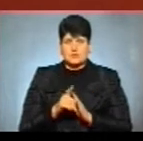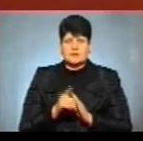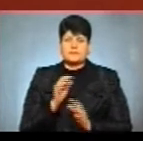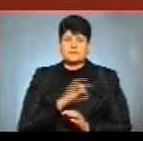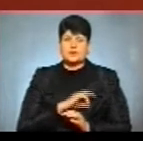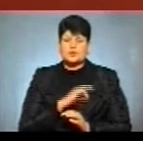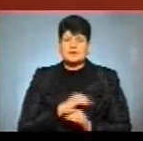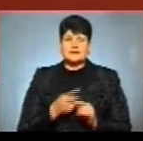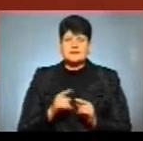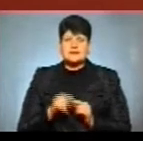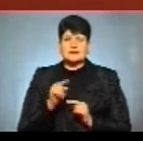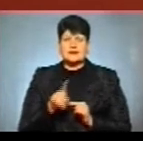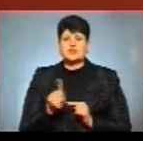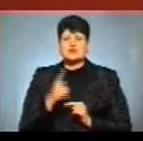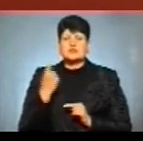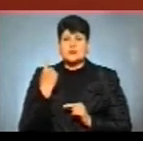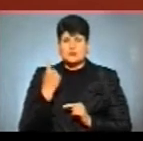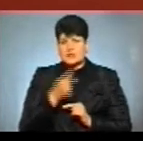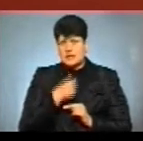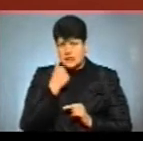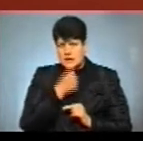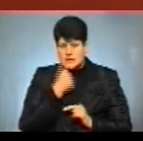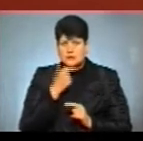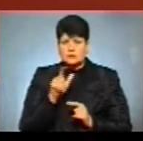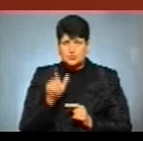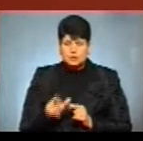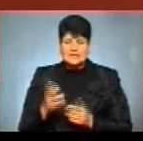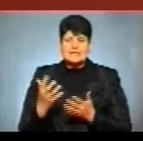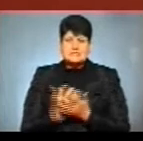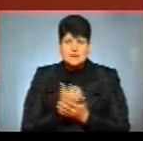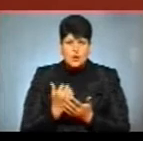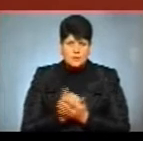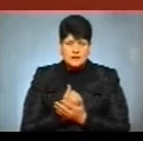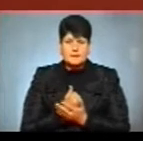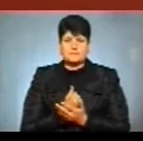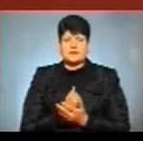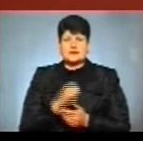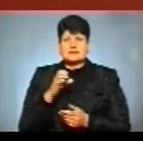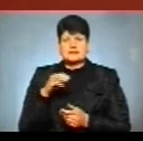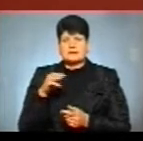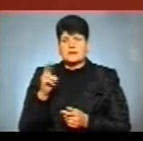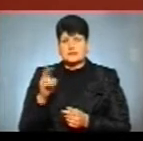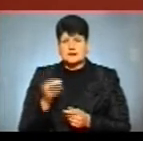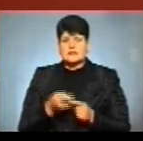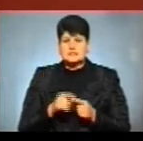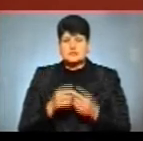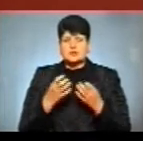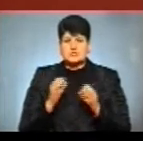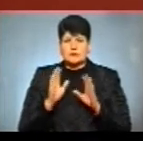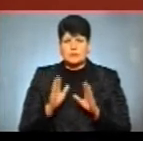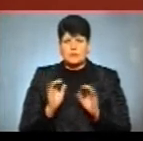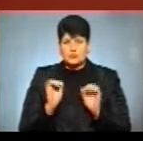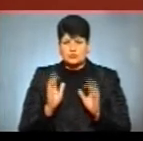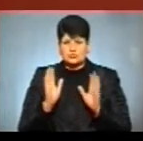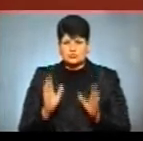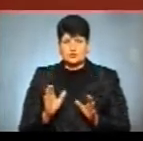у нас доходи. Дохід – це те, що за рік певна людина, депутат, заробили. Тому що статки – це може бути ще надбання всієї